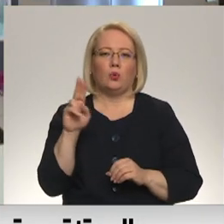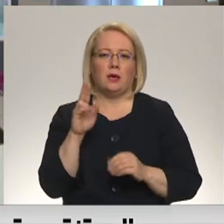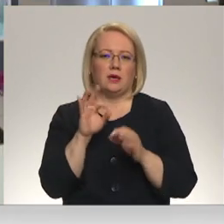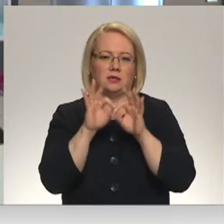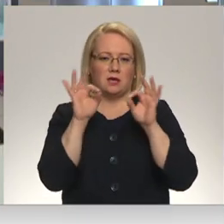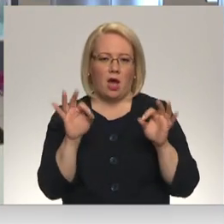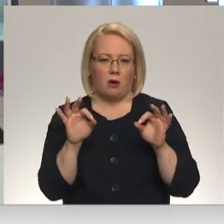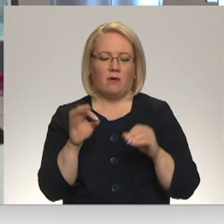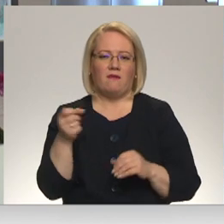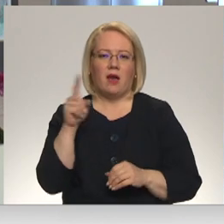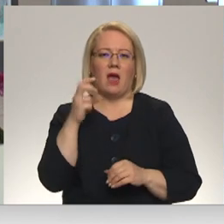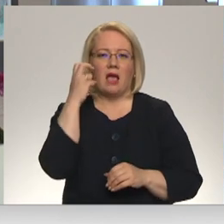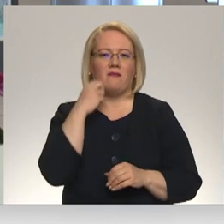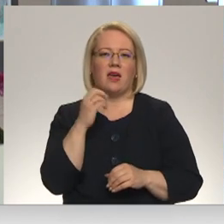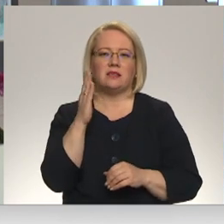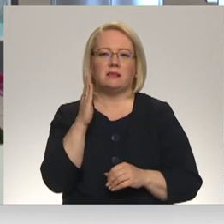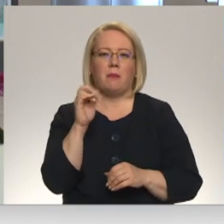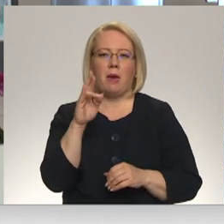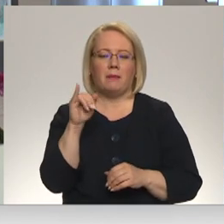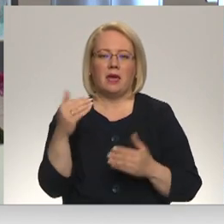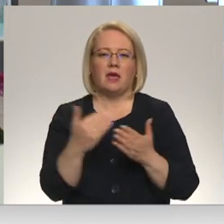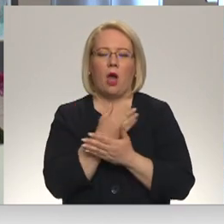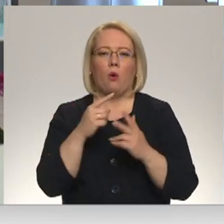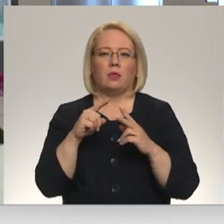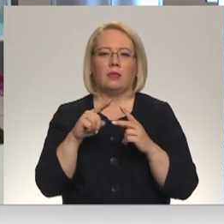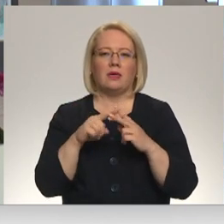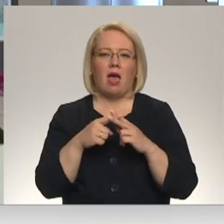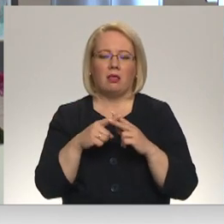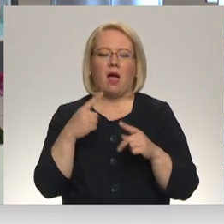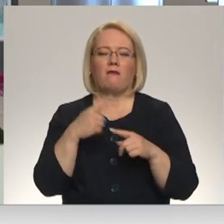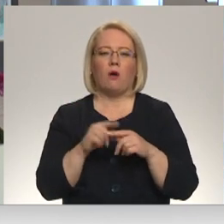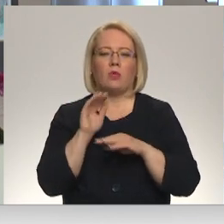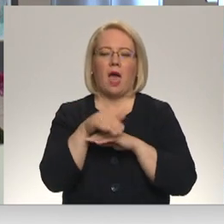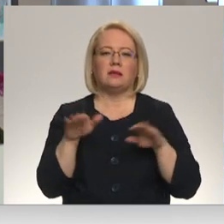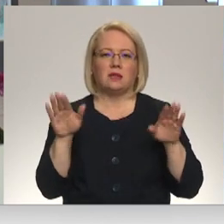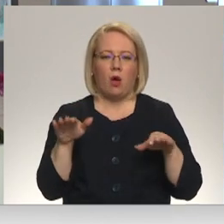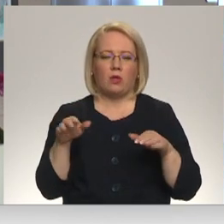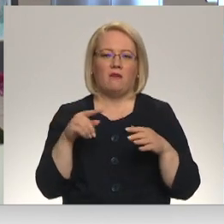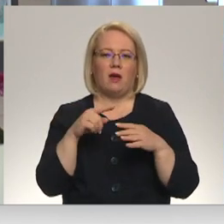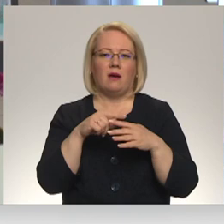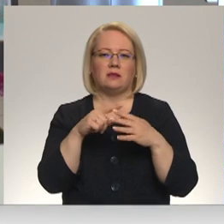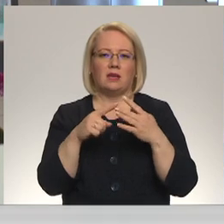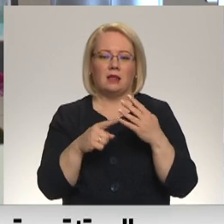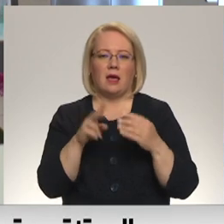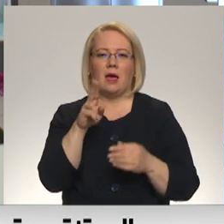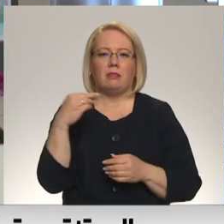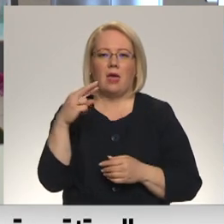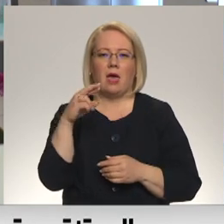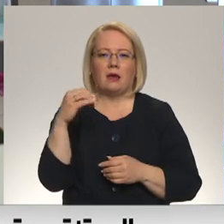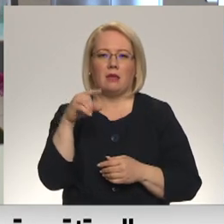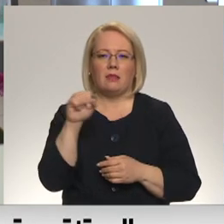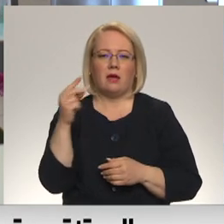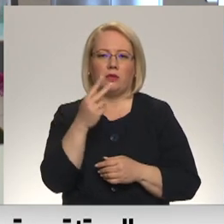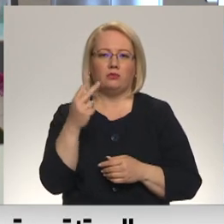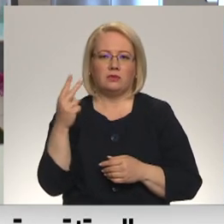teiksim, Vecbebrī, Jaunjelgava un Aizkrauklis. Skrīvros mēs varam saskaitīt uz pirkstiem. Neretā vēl 22.